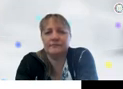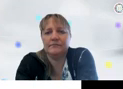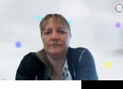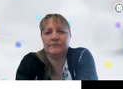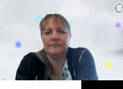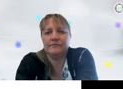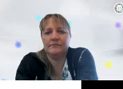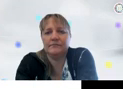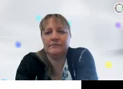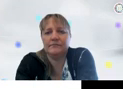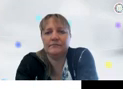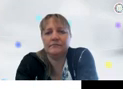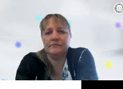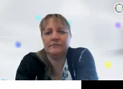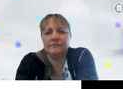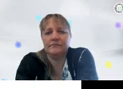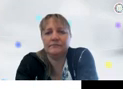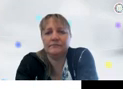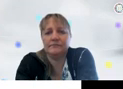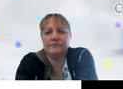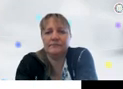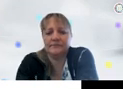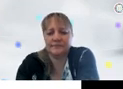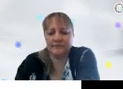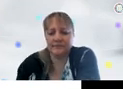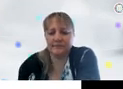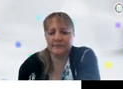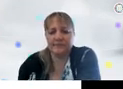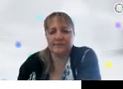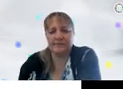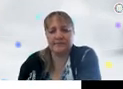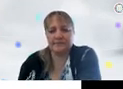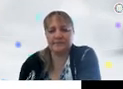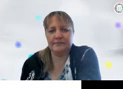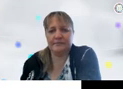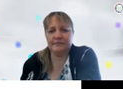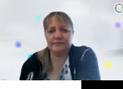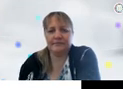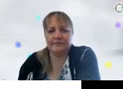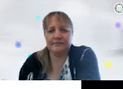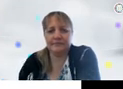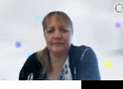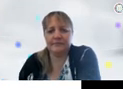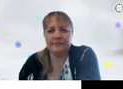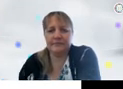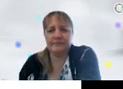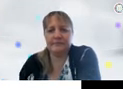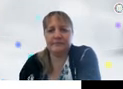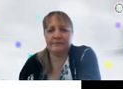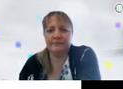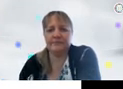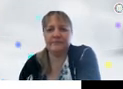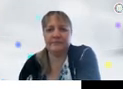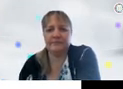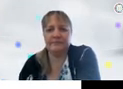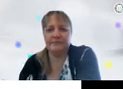sein müssen. Das hat der Matthias Kutscherer im vorherigen Vortrag genauso auch gezeigt. Es muss witzig sein, motivierend sein, bunt sein,